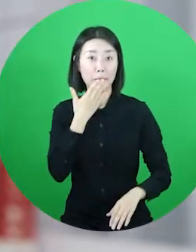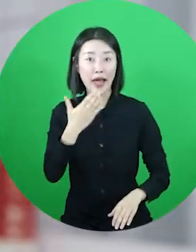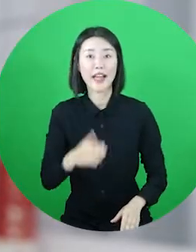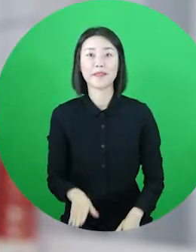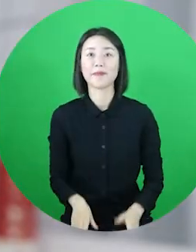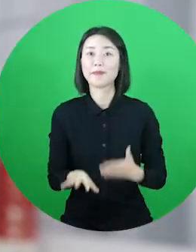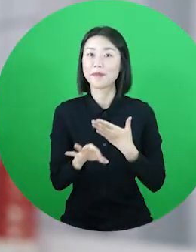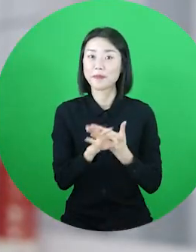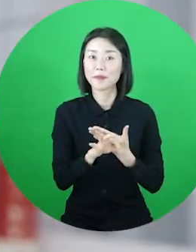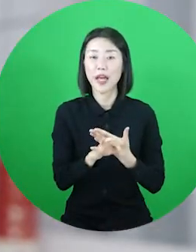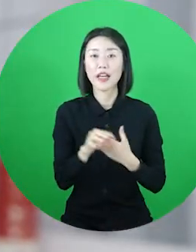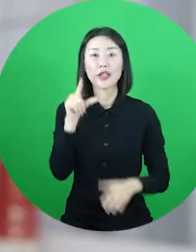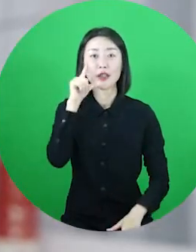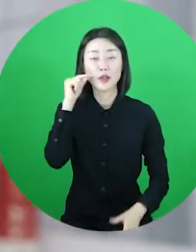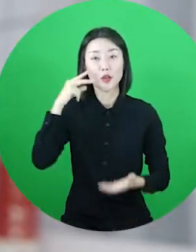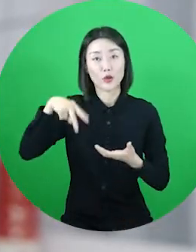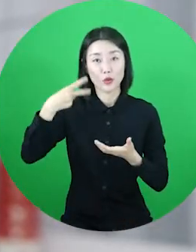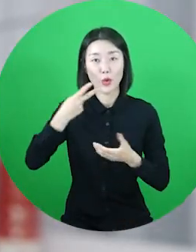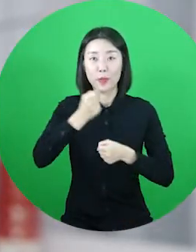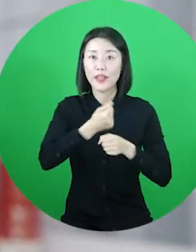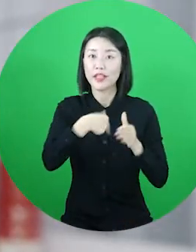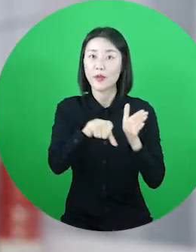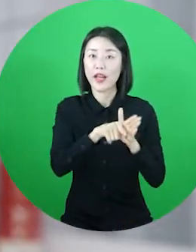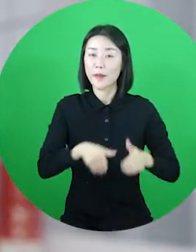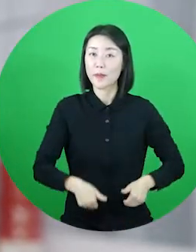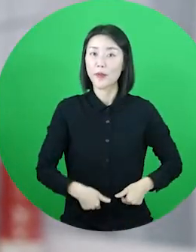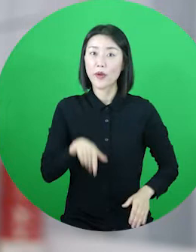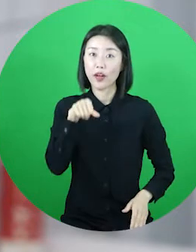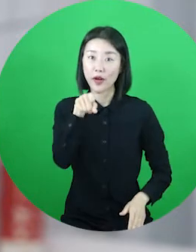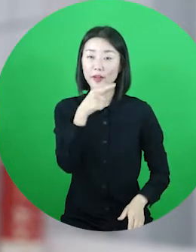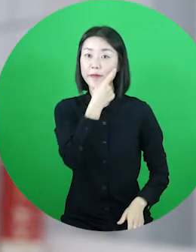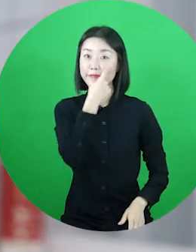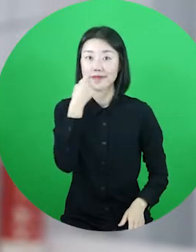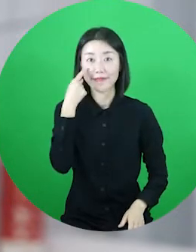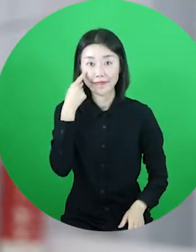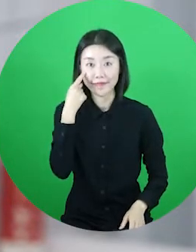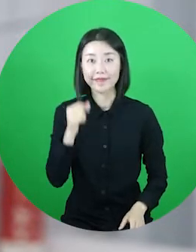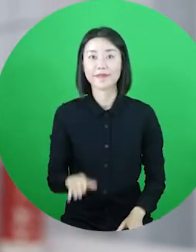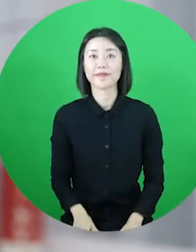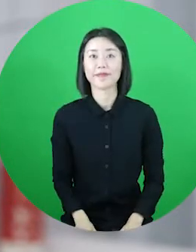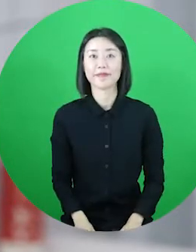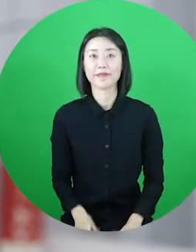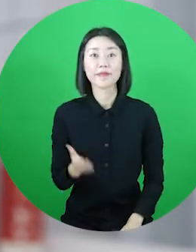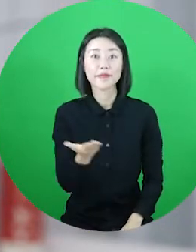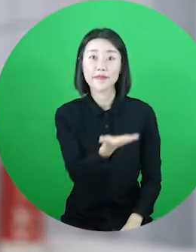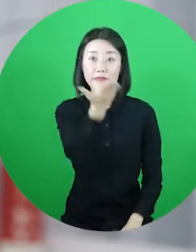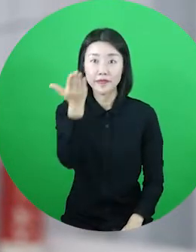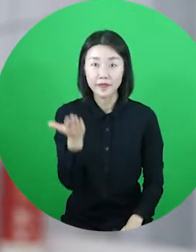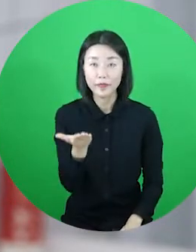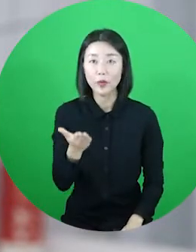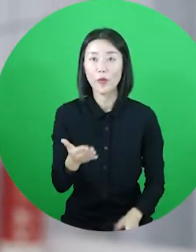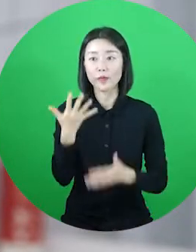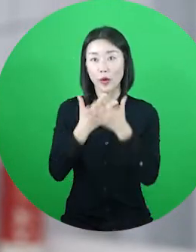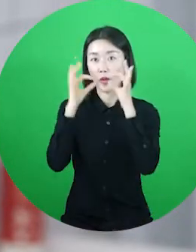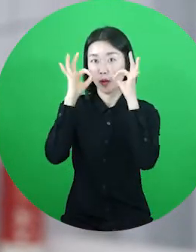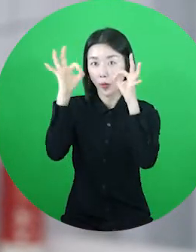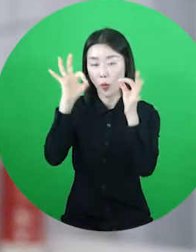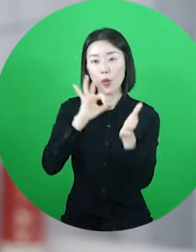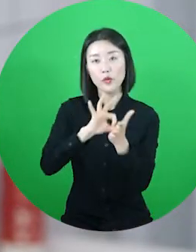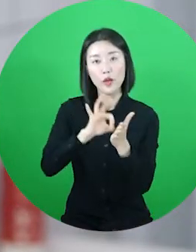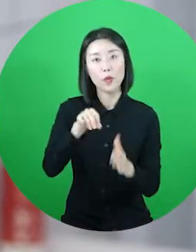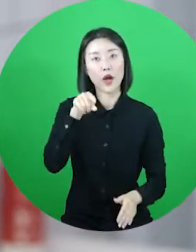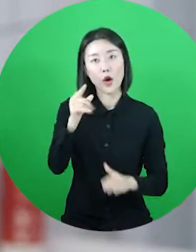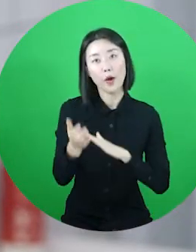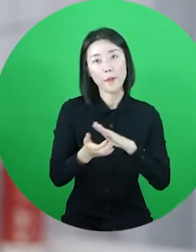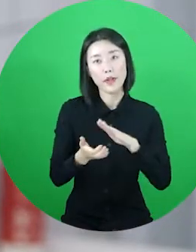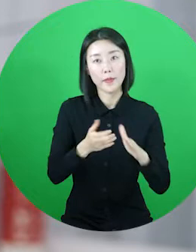그럼 우동을 만들기 위해 필요한 재료와 도구를 알아볼게요. 영상을 보고 있는 친구들도 사용할 재료와